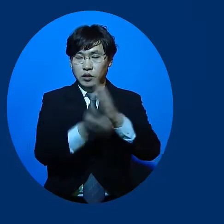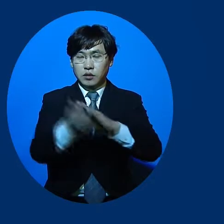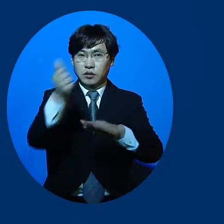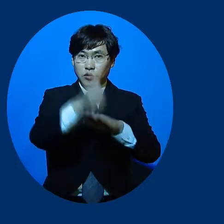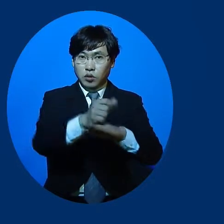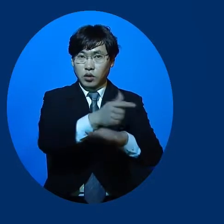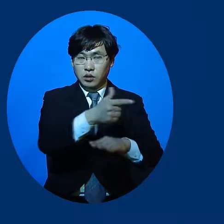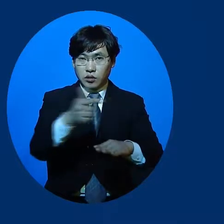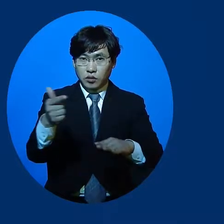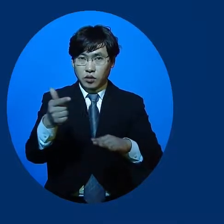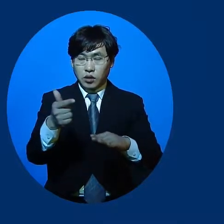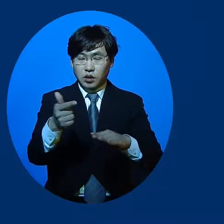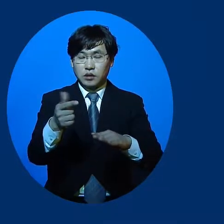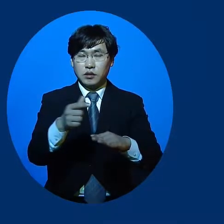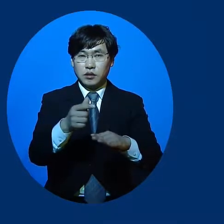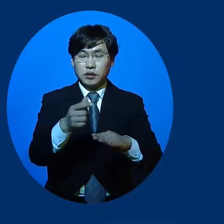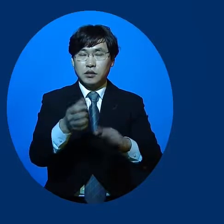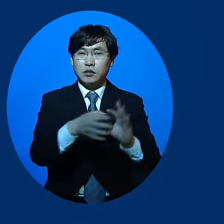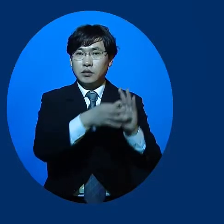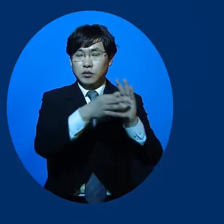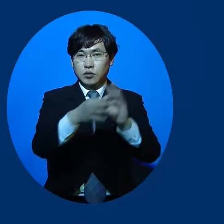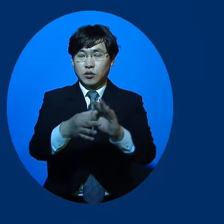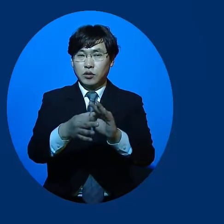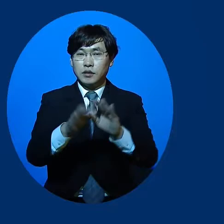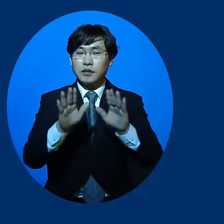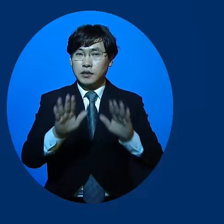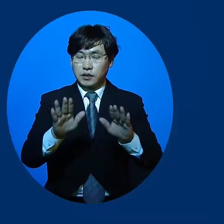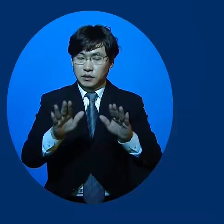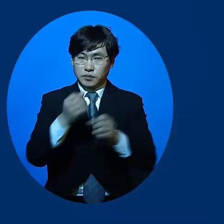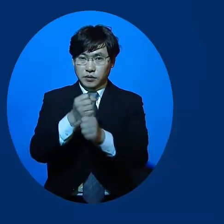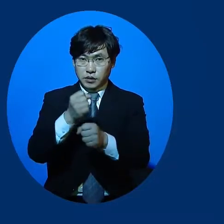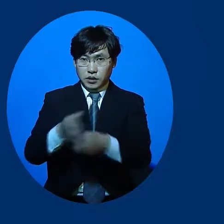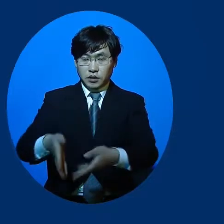성과와 업적을 지켜나가기 위해서는 현재 조성된